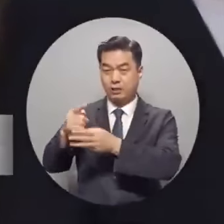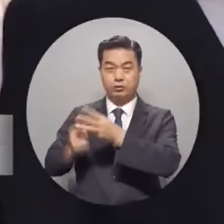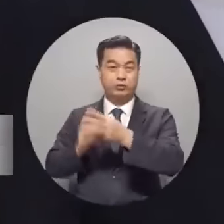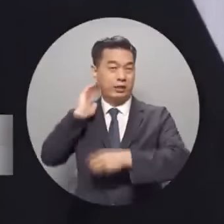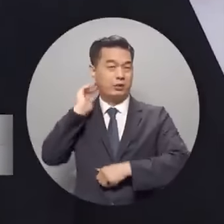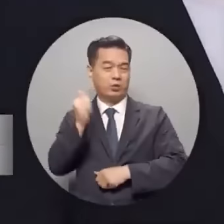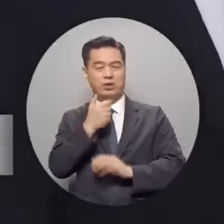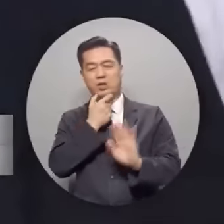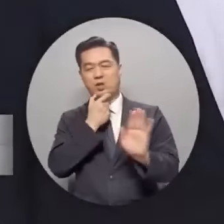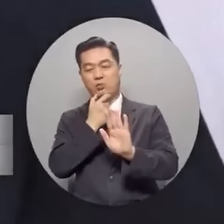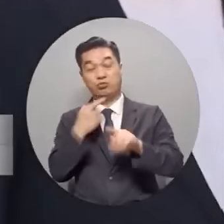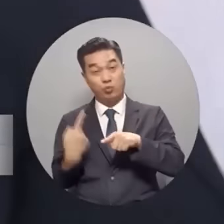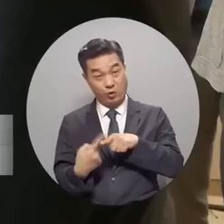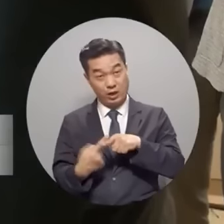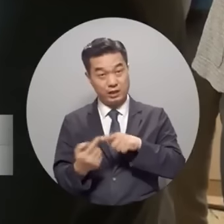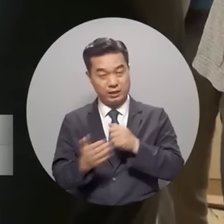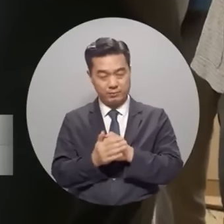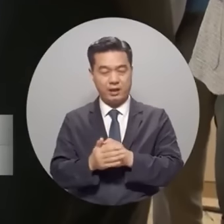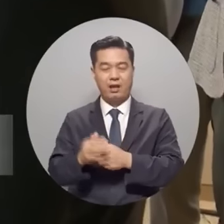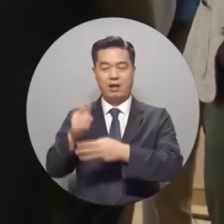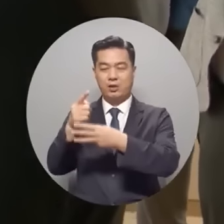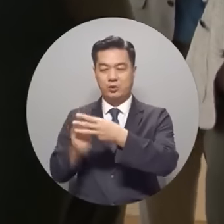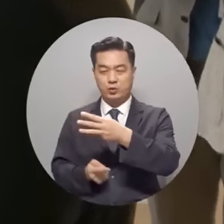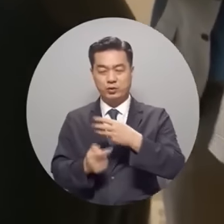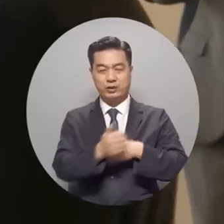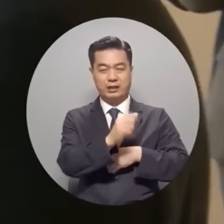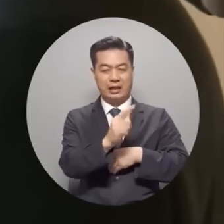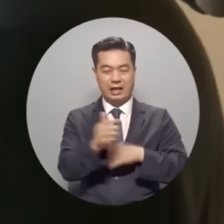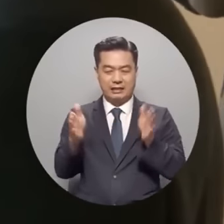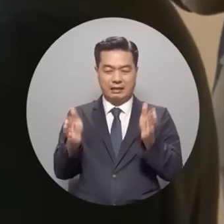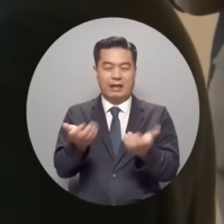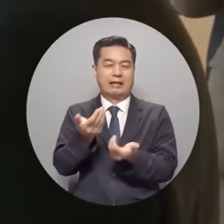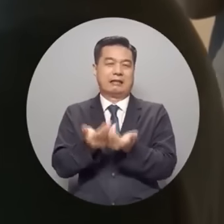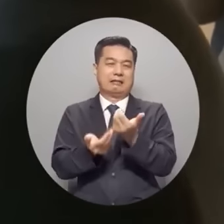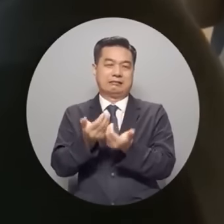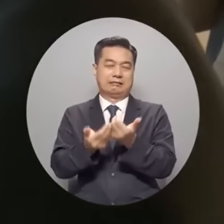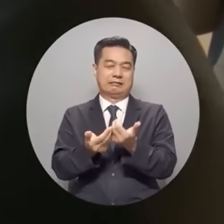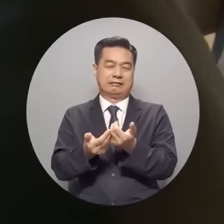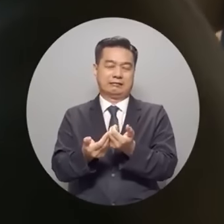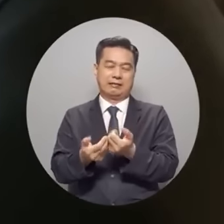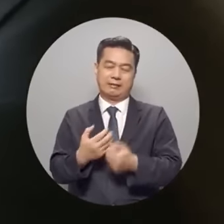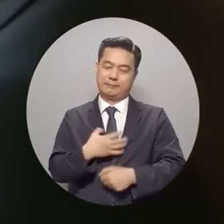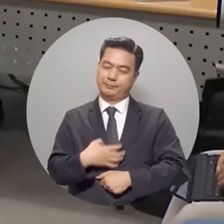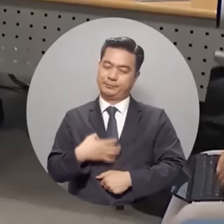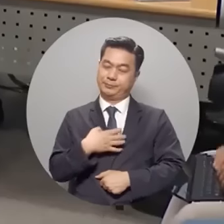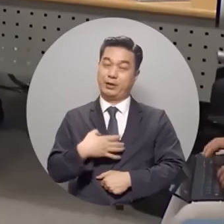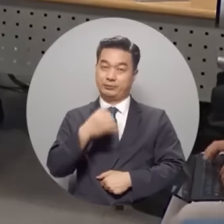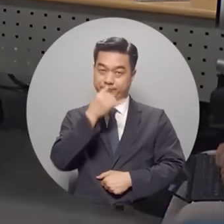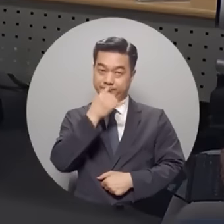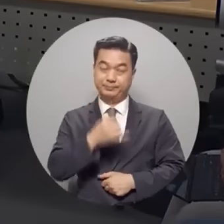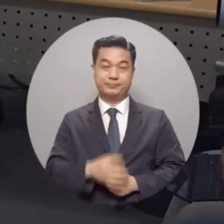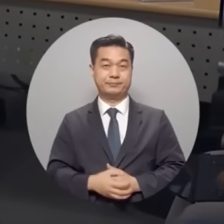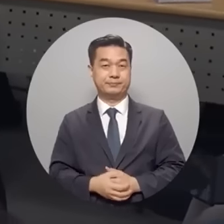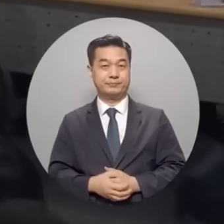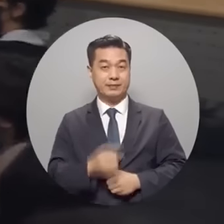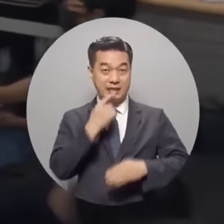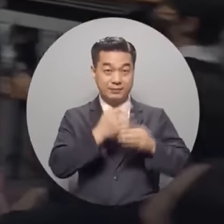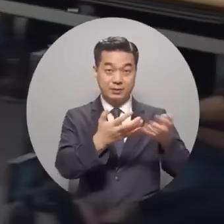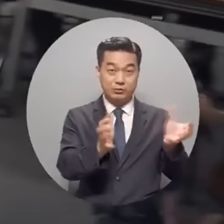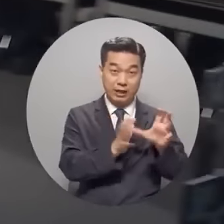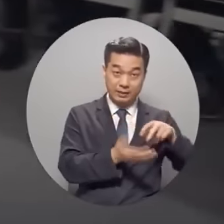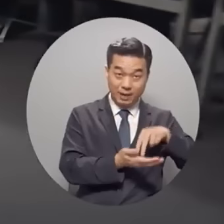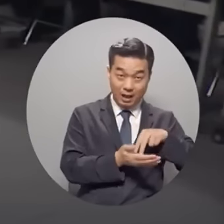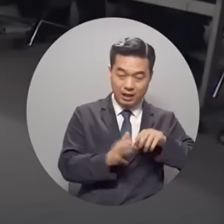대통령이 거부하면서 윤한 갈등이 또다시 격화되는 것 아니냐는 우려가 나오고 있습니다. 더불어민주당은